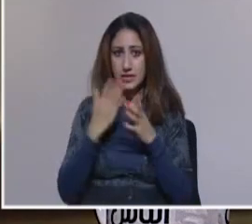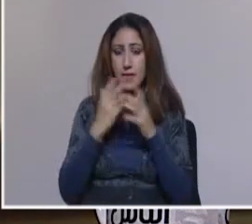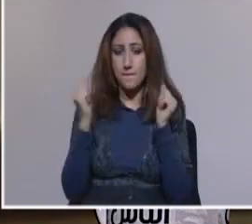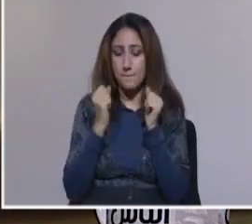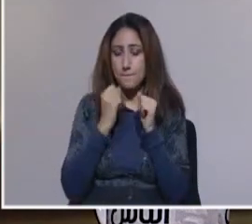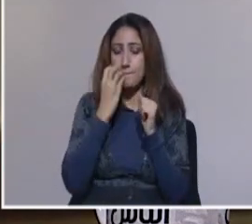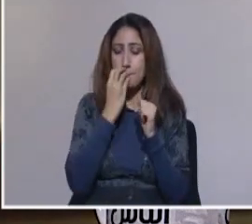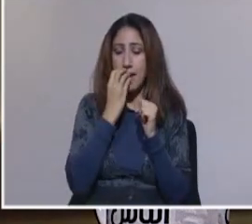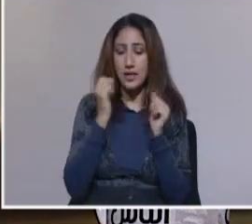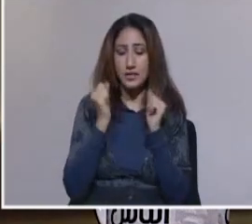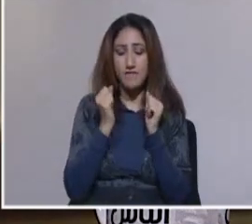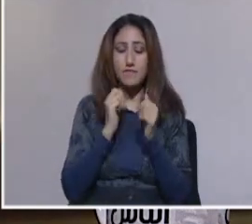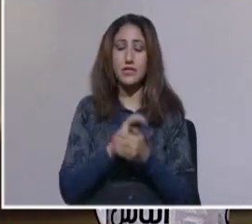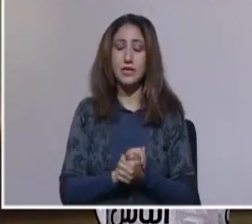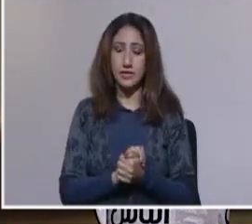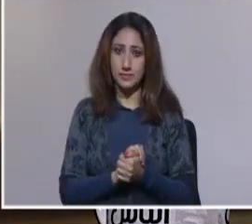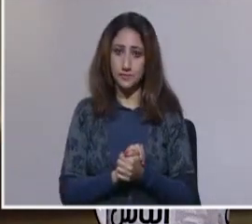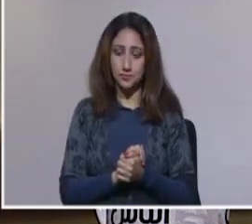بردهم. والنهاردة بدأنا